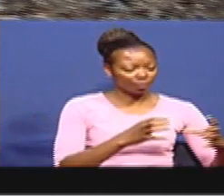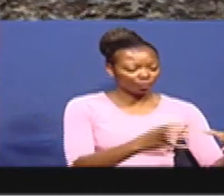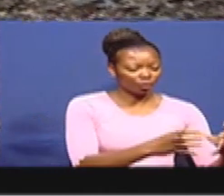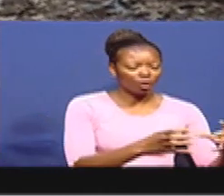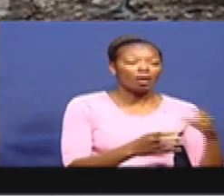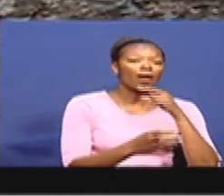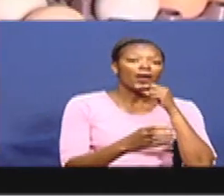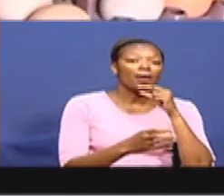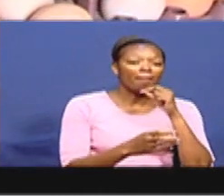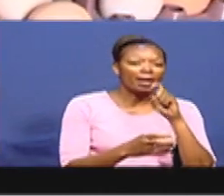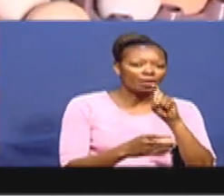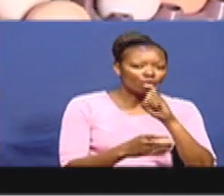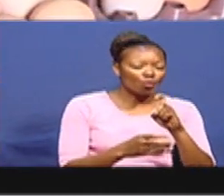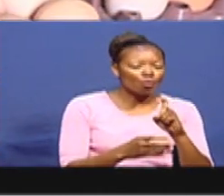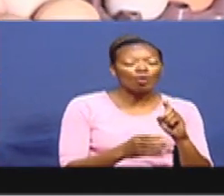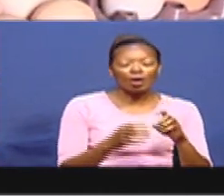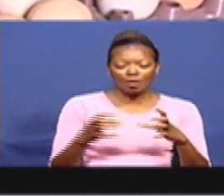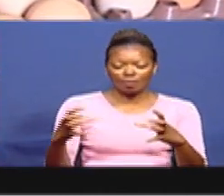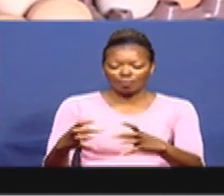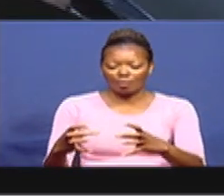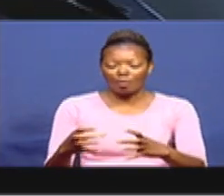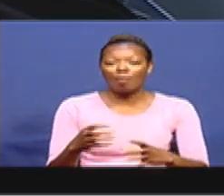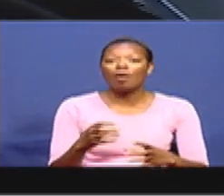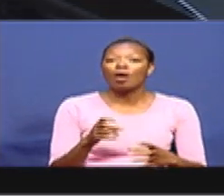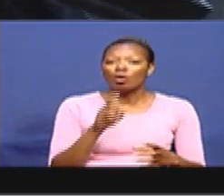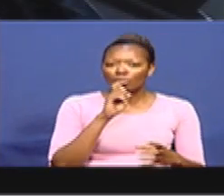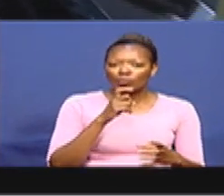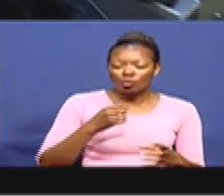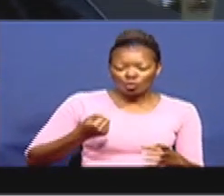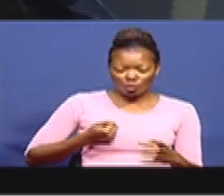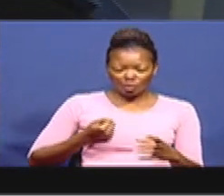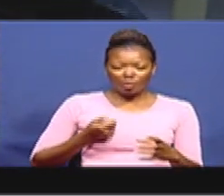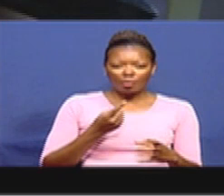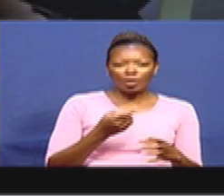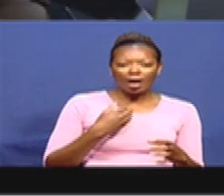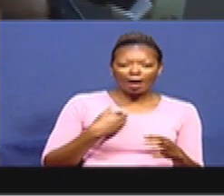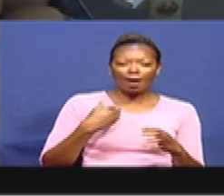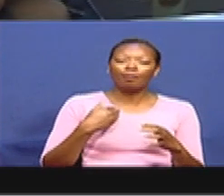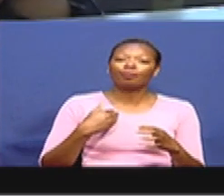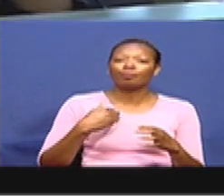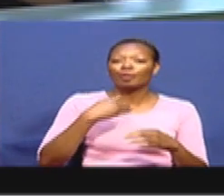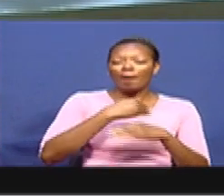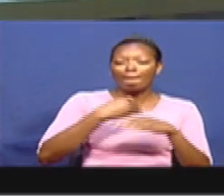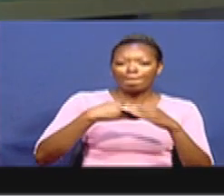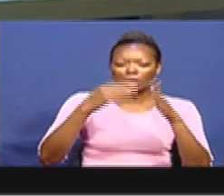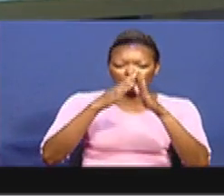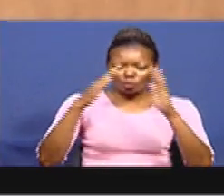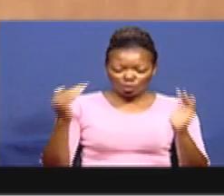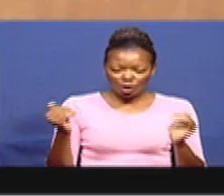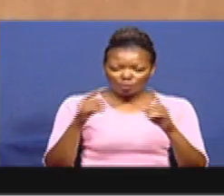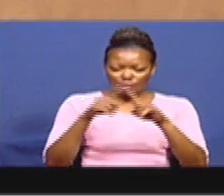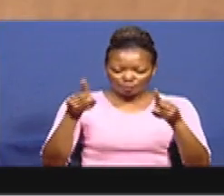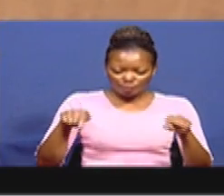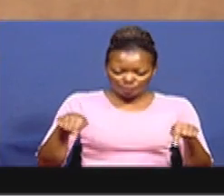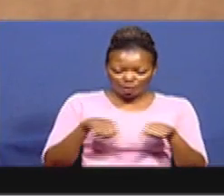mbali. Chumba hiki ni cha kuhifadhi mayai na kuweka hatchery na incubator. Mayai nayo yameratibiwa.